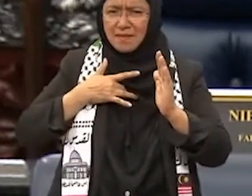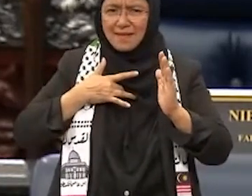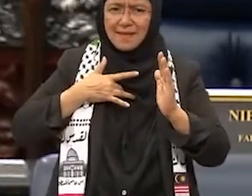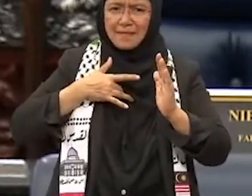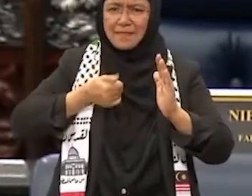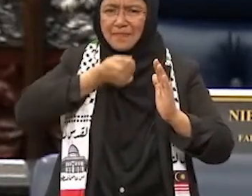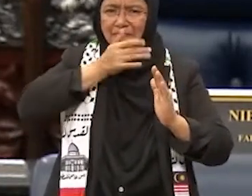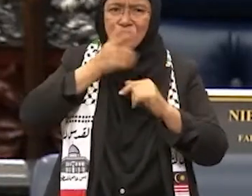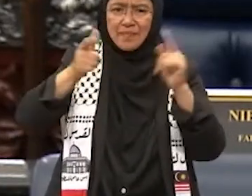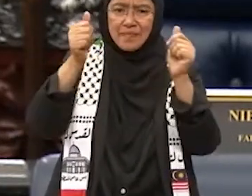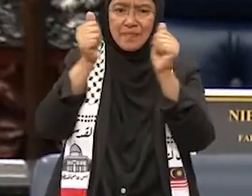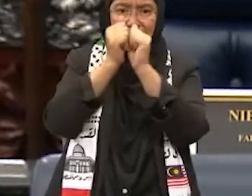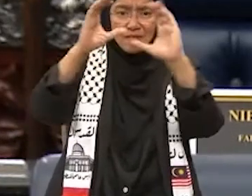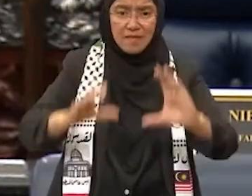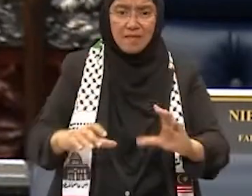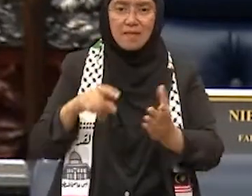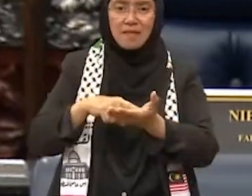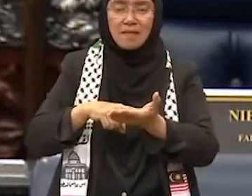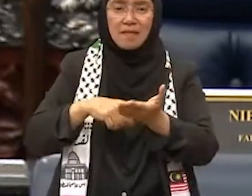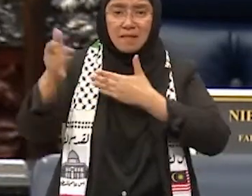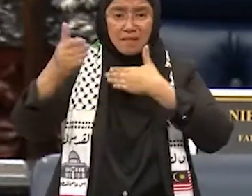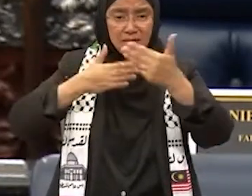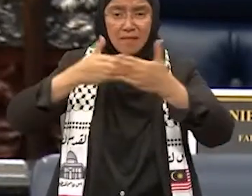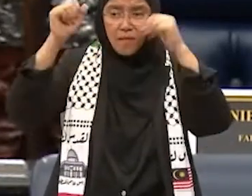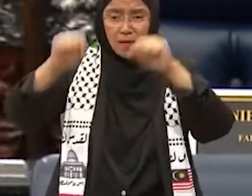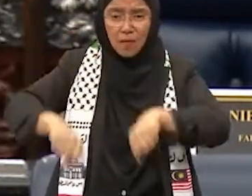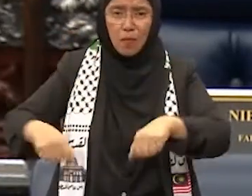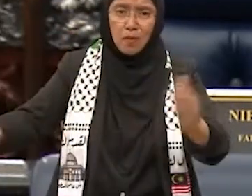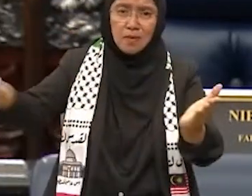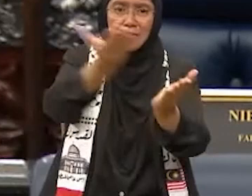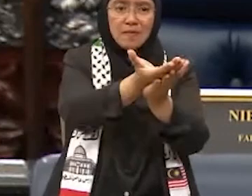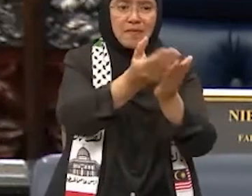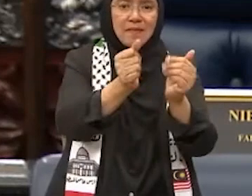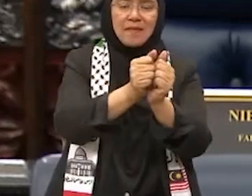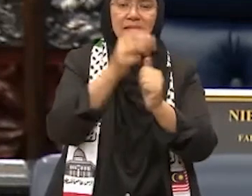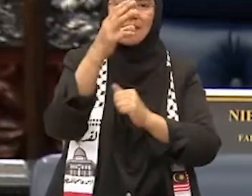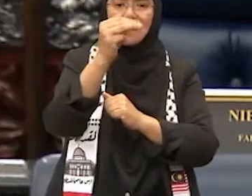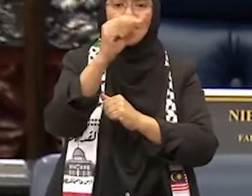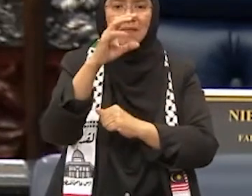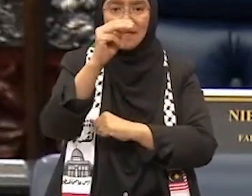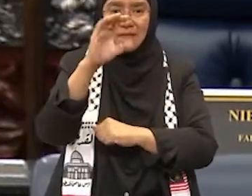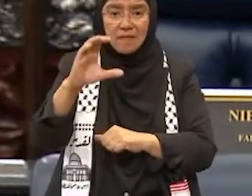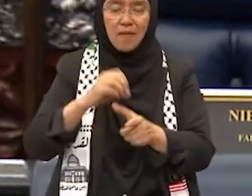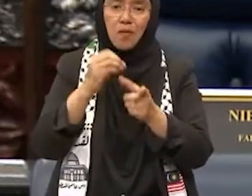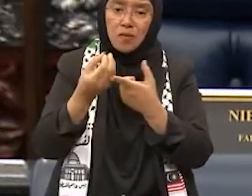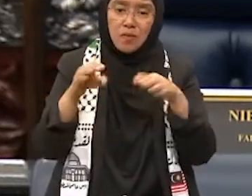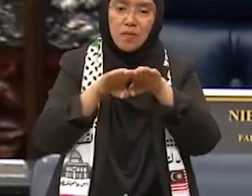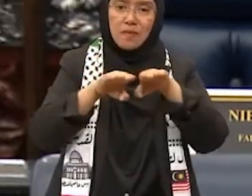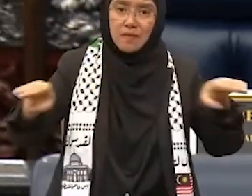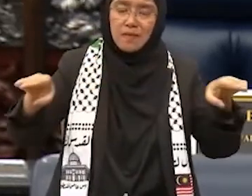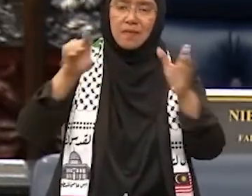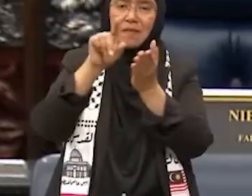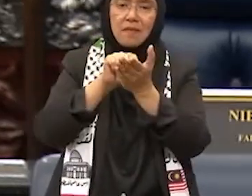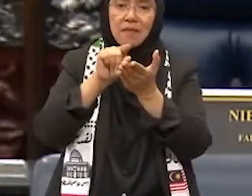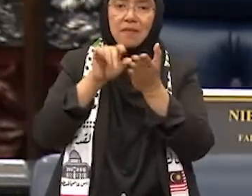pihak mcmc dan juga dengan platform media tersebut sekiranya platform media dan pihak mcmc